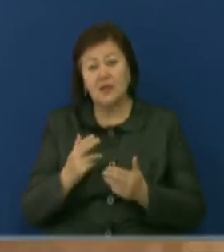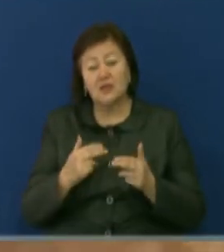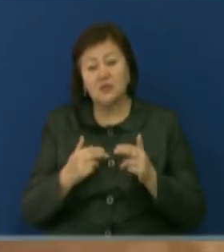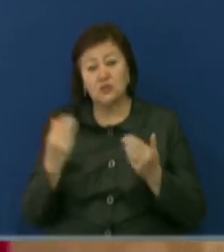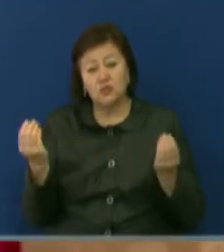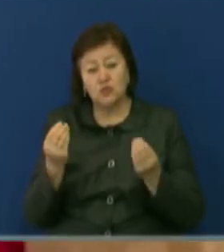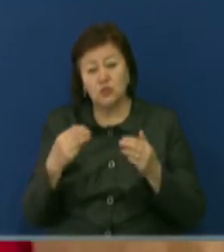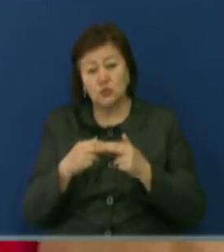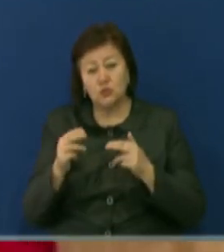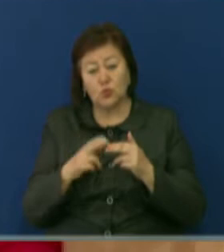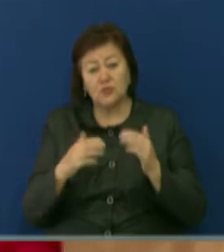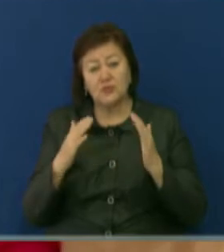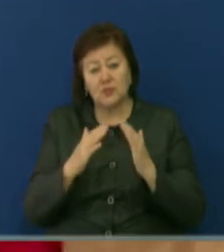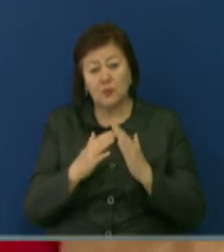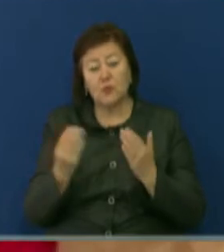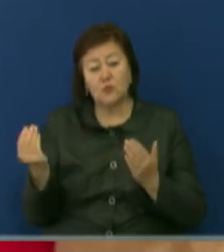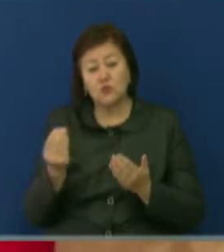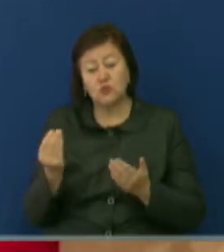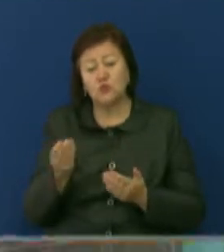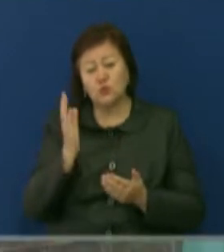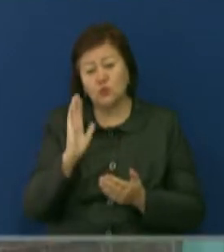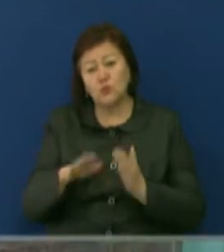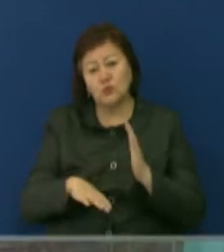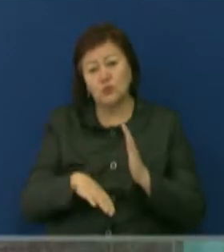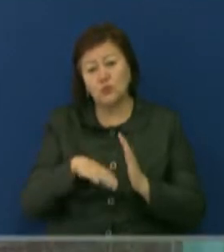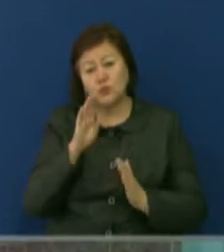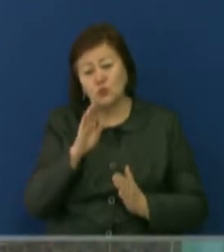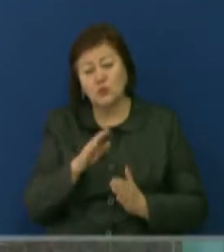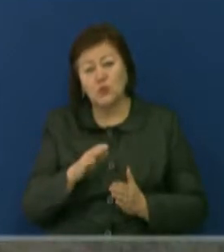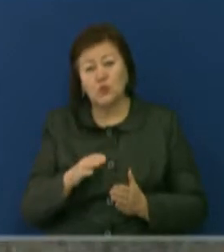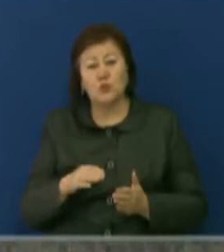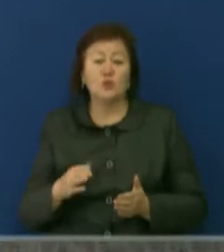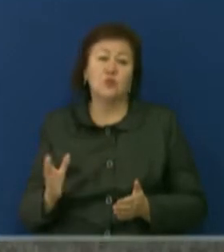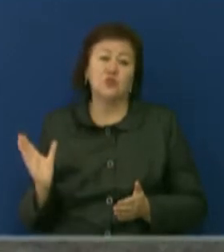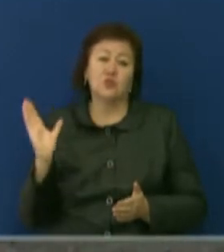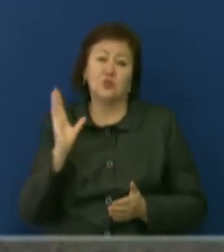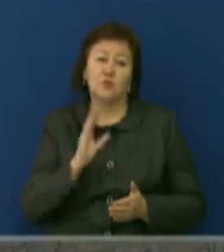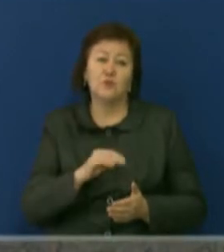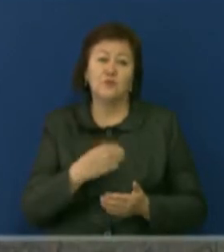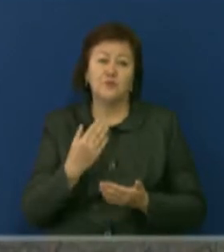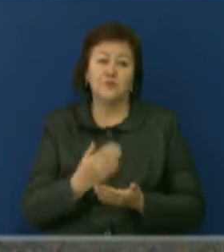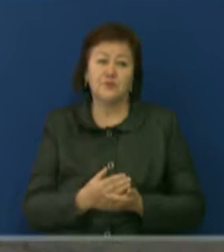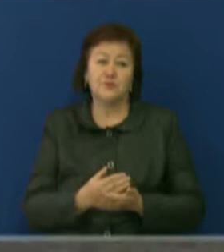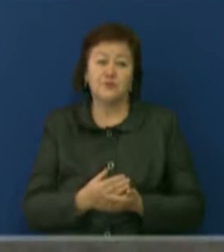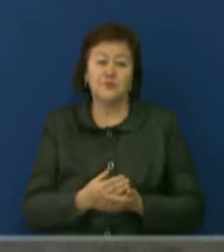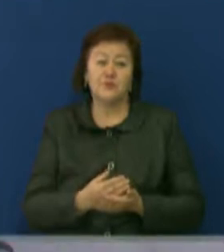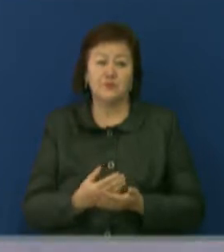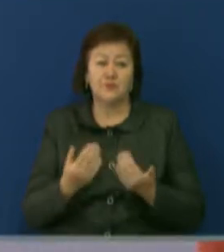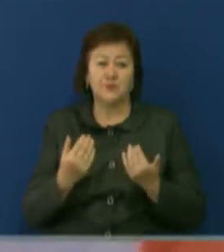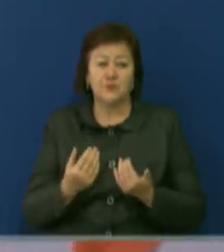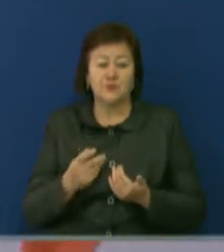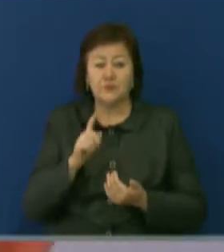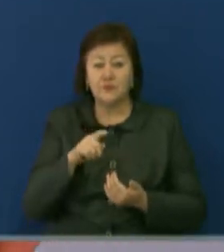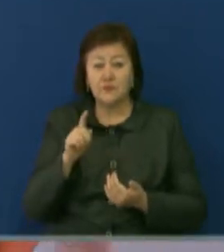жақсы болады деп естіп жатырмыз, бұл аудан әлі де көркейеді. Өткен жылы жаңа шағын ауданның негізгі және кірме жолдары мен квартал